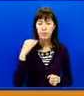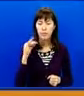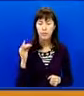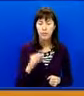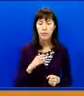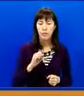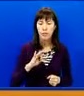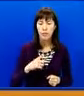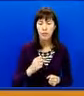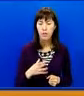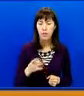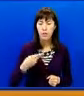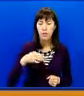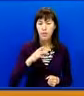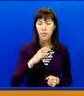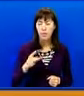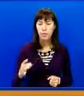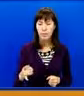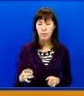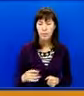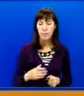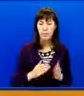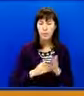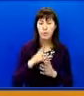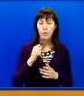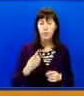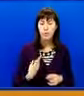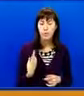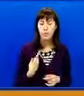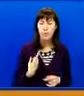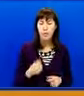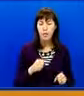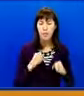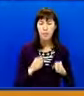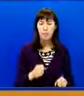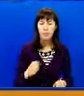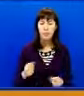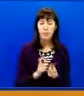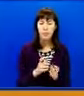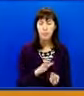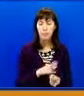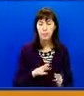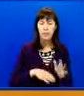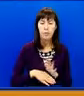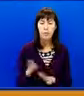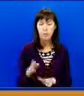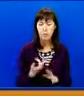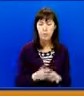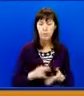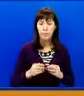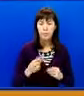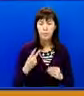также Сарагашского и Ордо-Абасинского районов. Свыше 100 мастеров кожаной перчатки поборолись за звание лучших. По